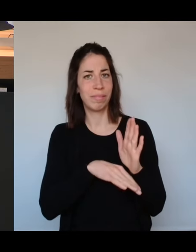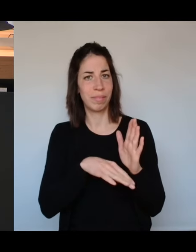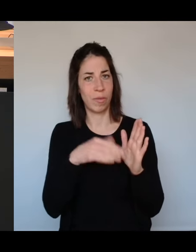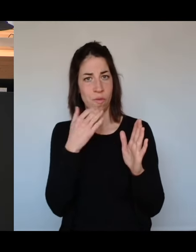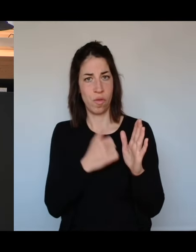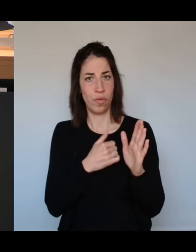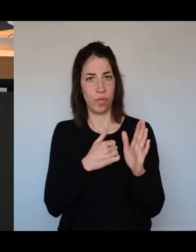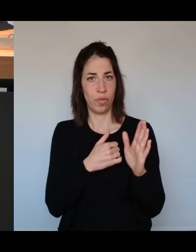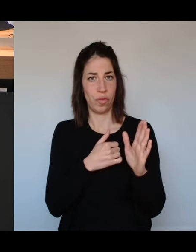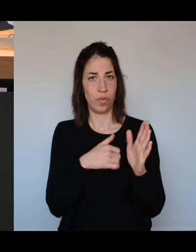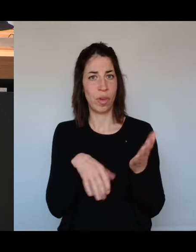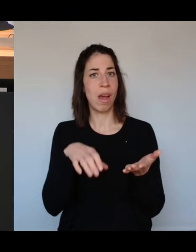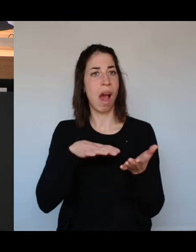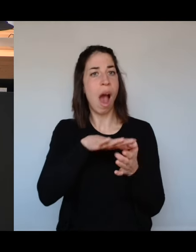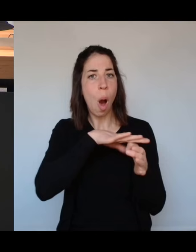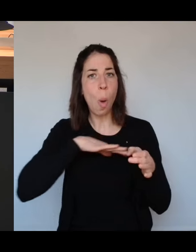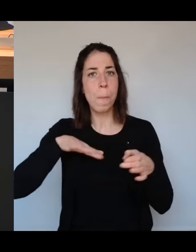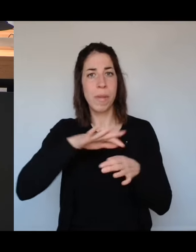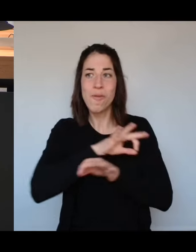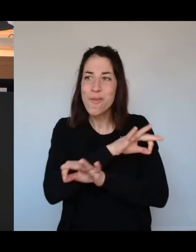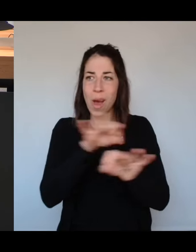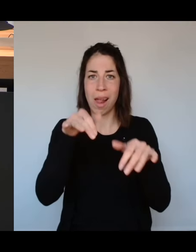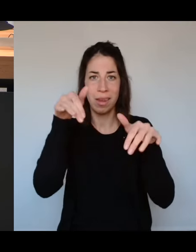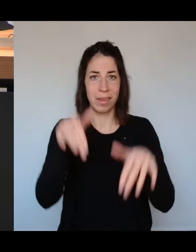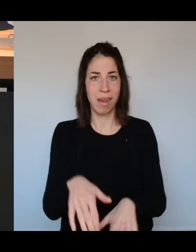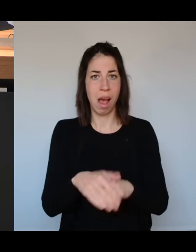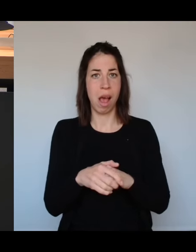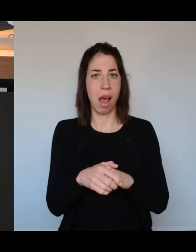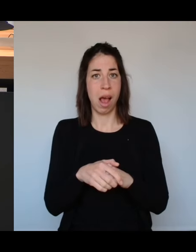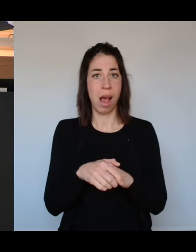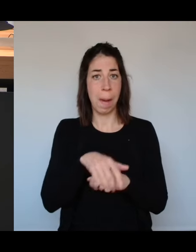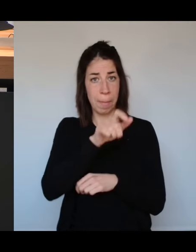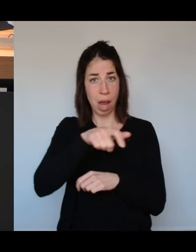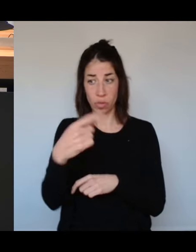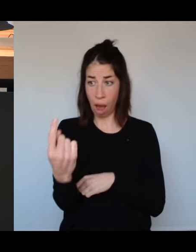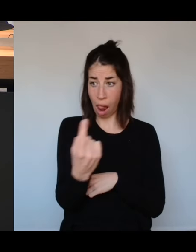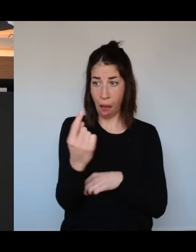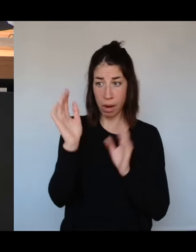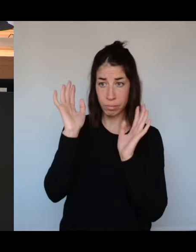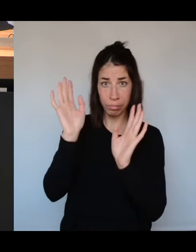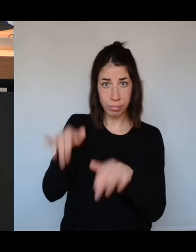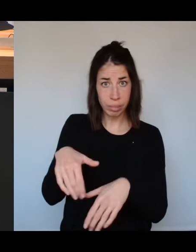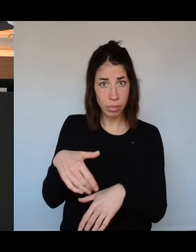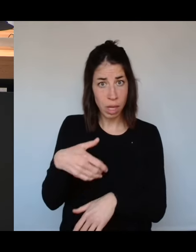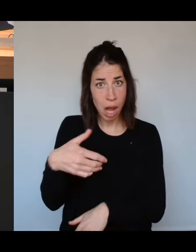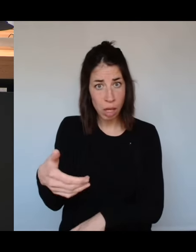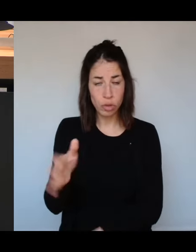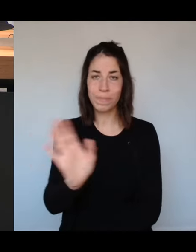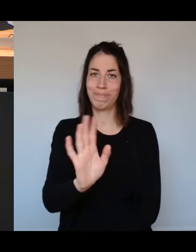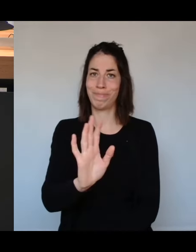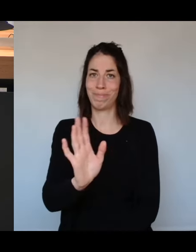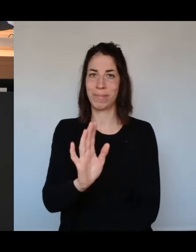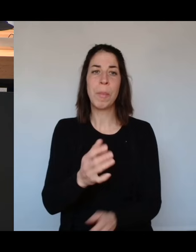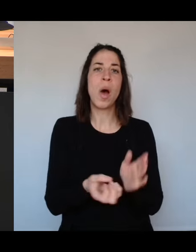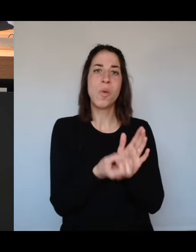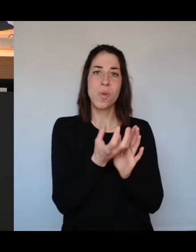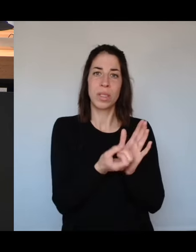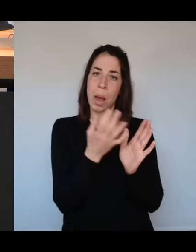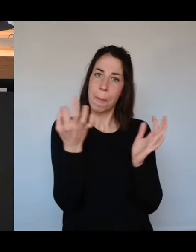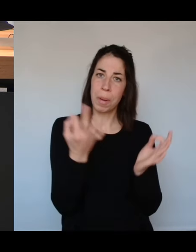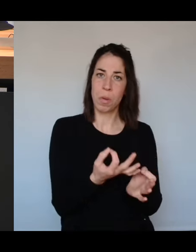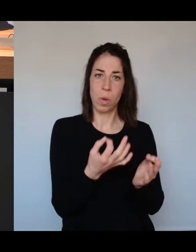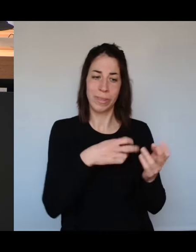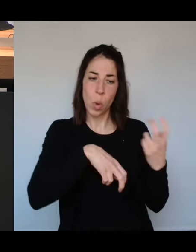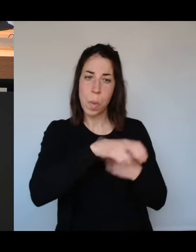gelassen. Dafür müssen wir an den Ursachen ansetzen, statt Symptome zu verdrängen. Mit aufsuchender Sozial- und Suchtarbeit, mit einer